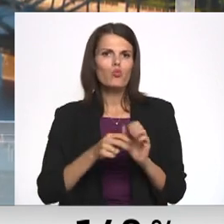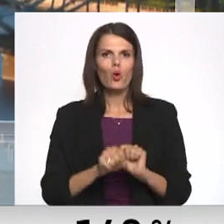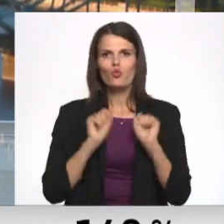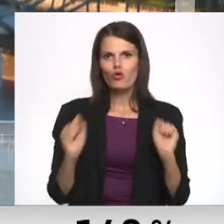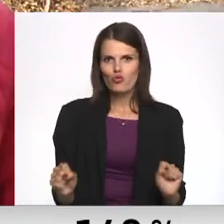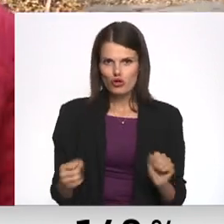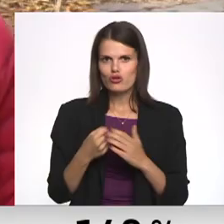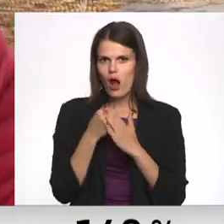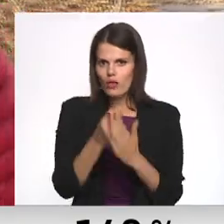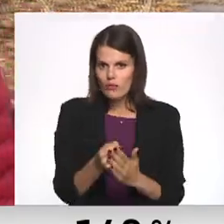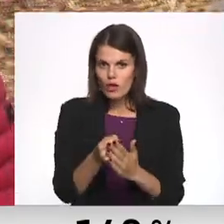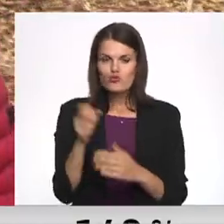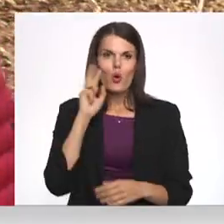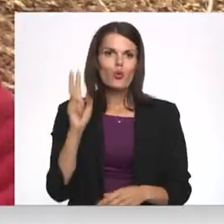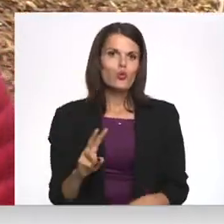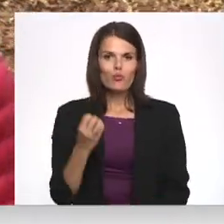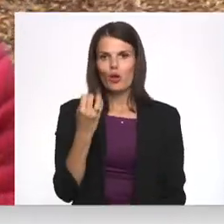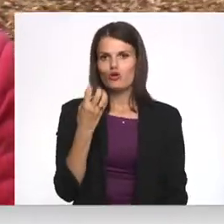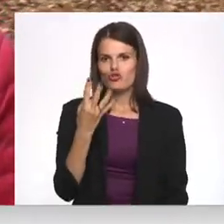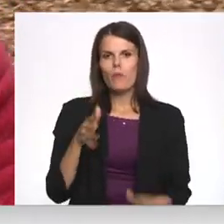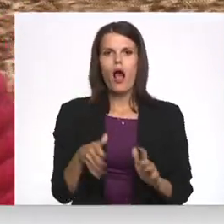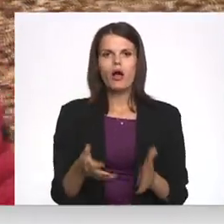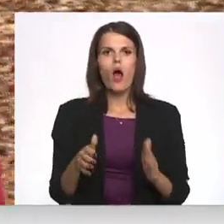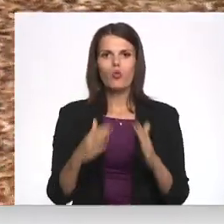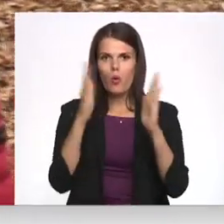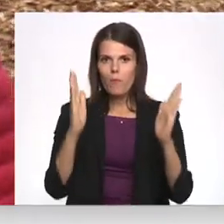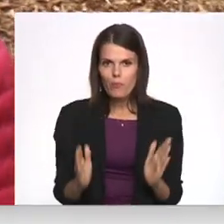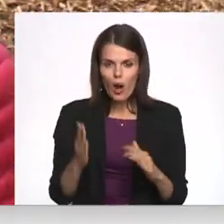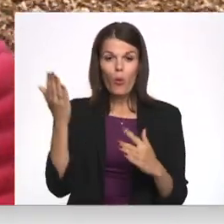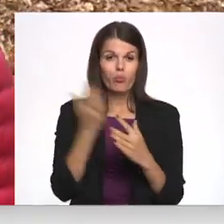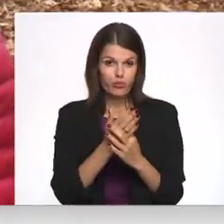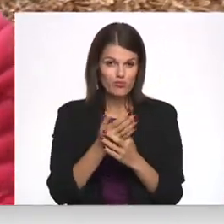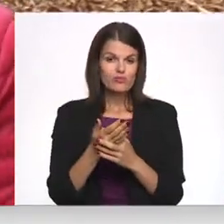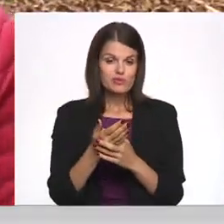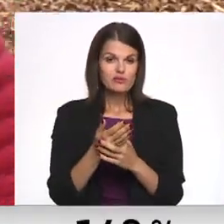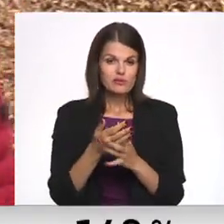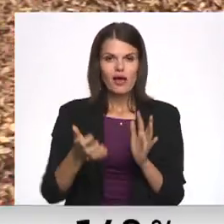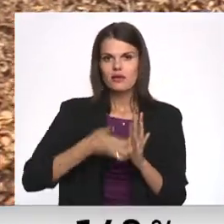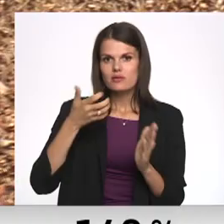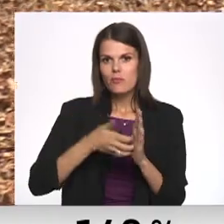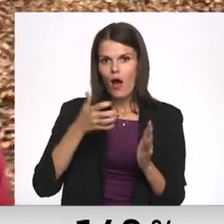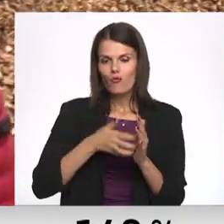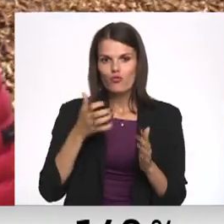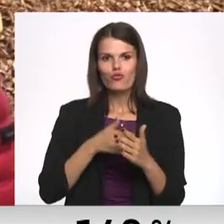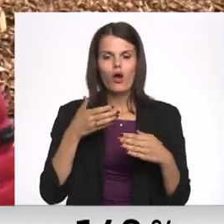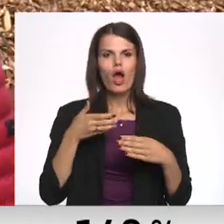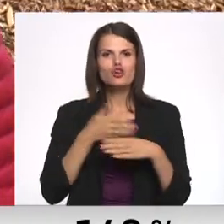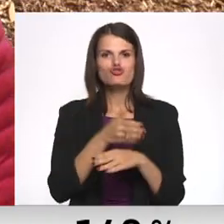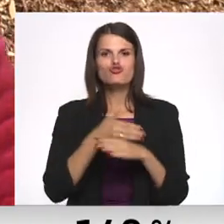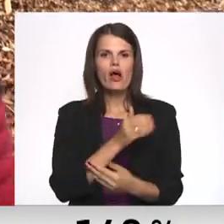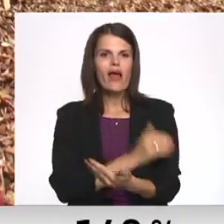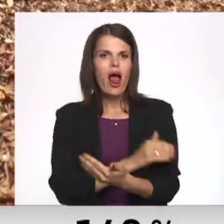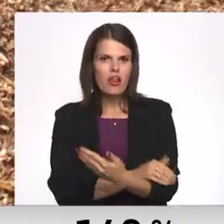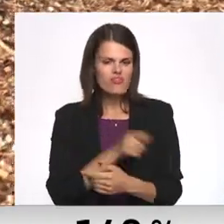nodrošināšana? Jūrmalā ir 14 katlu mājas un pusē apmēram kā kurināmais tiek izmantota šķelda. Tomēr tas